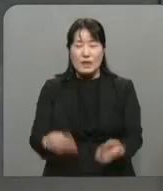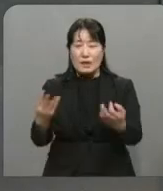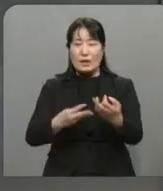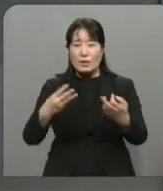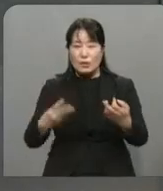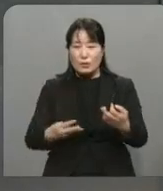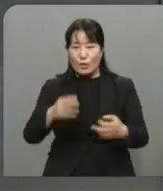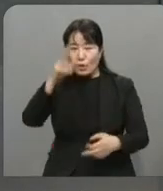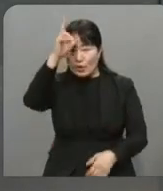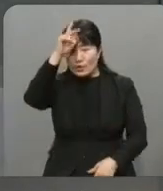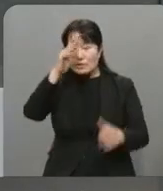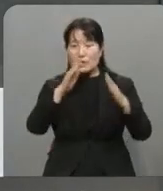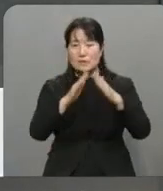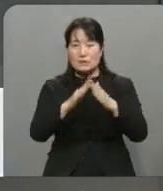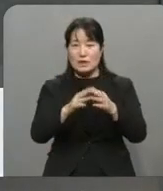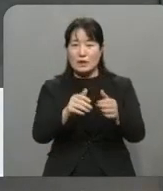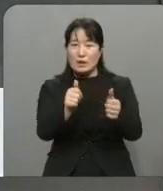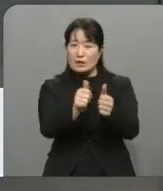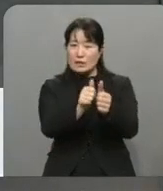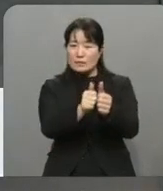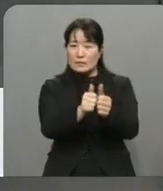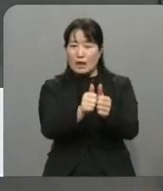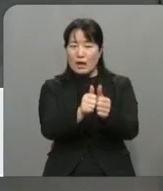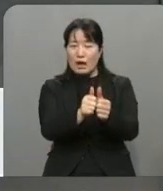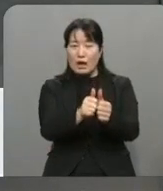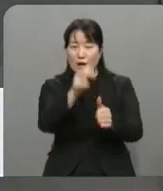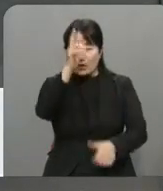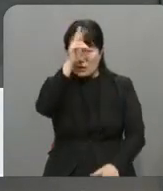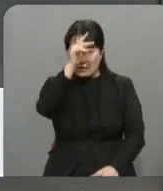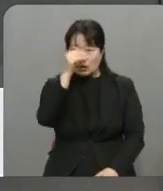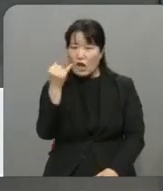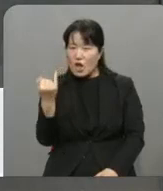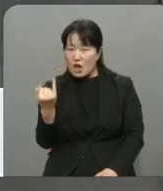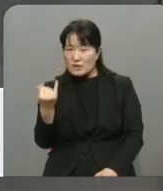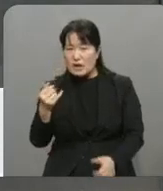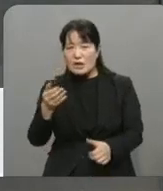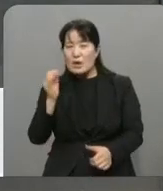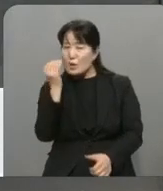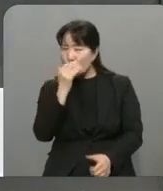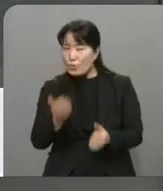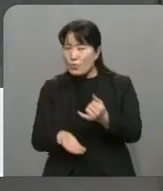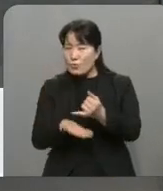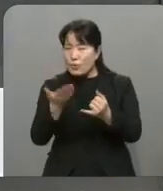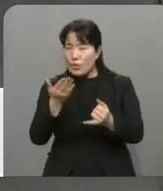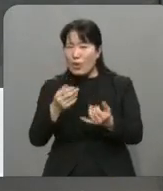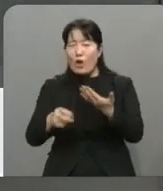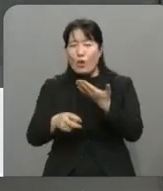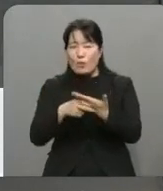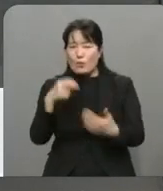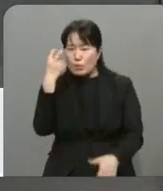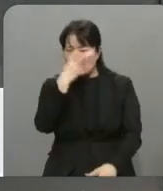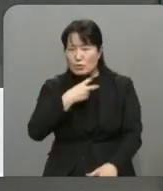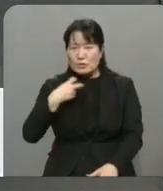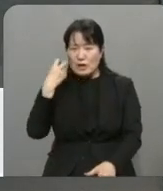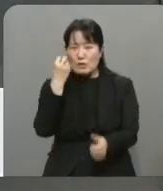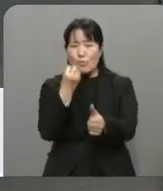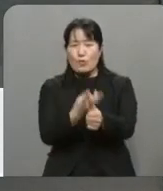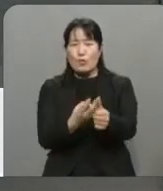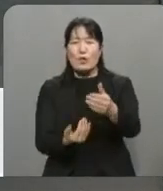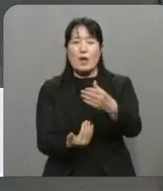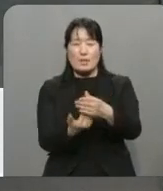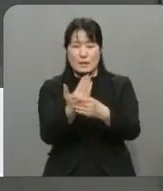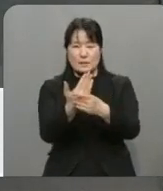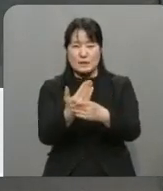강원도 한 경찰서에서 남성 경찰관들이 신입 여경을 성희롱하거나 불법 뒷조사를 했다는 폭로가 나왔습니다. 해당